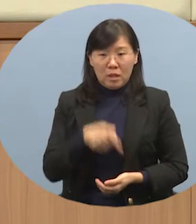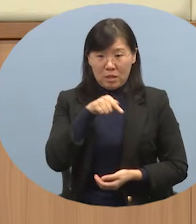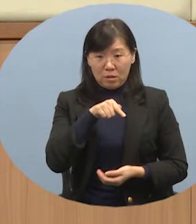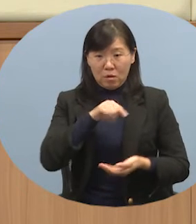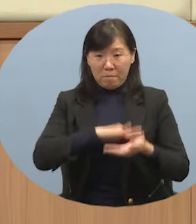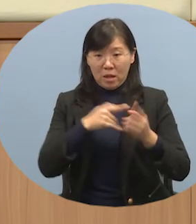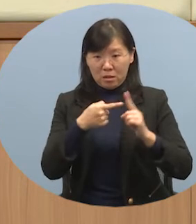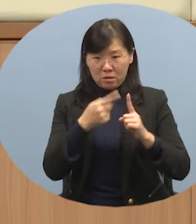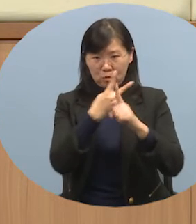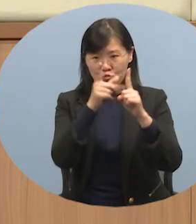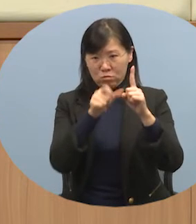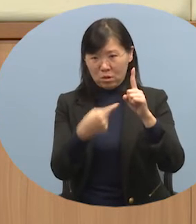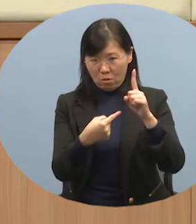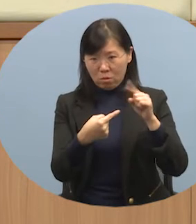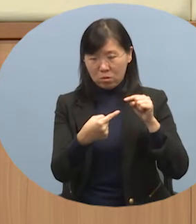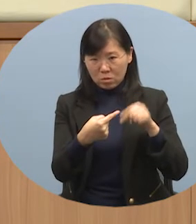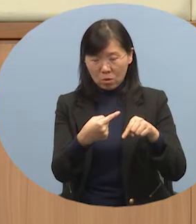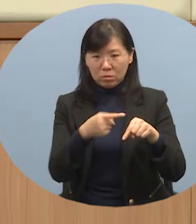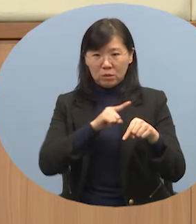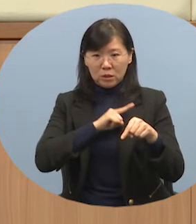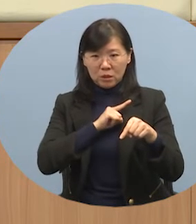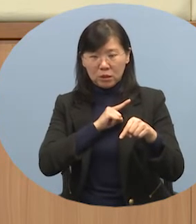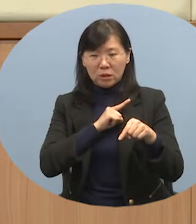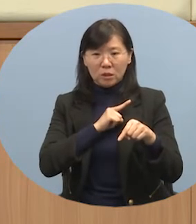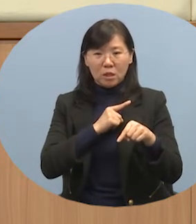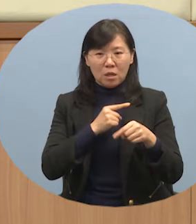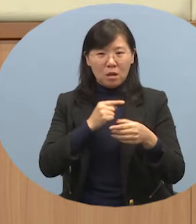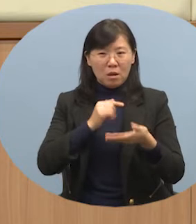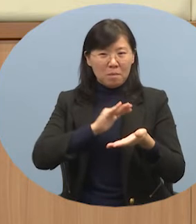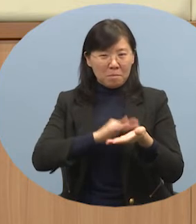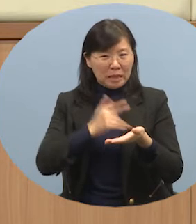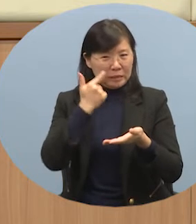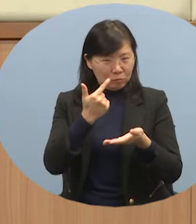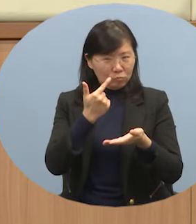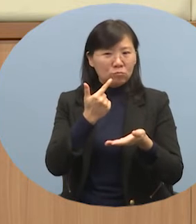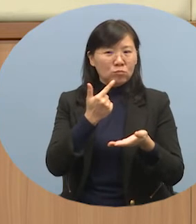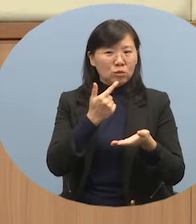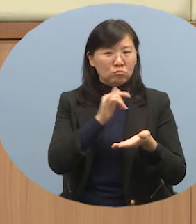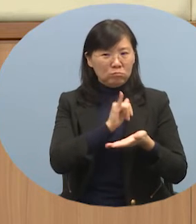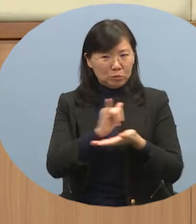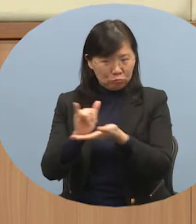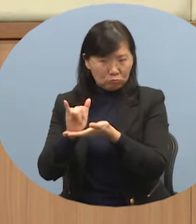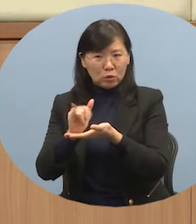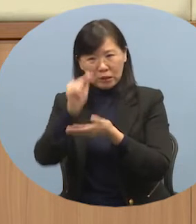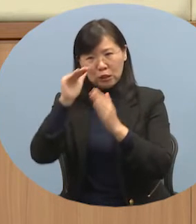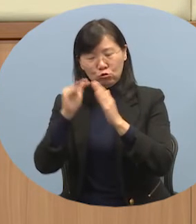病人咧喺12月1日，因為一啲末期嘅病患咧，入住咗我哋嘅外科病房。